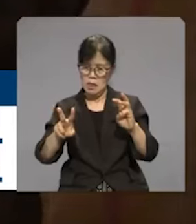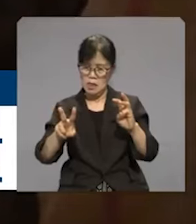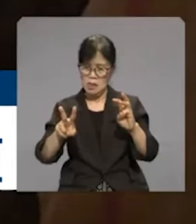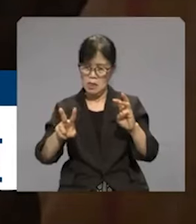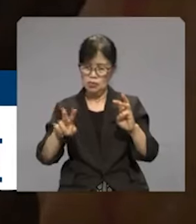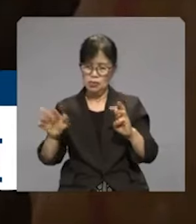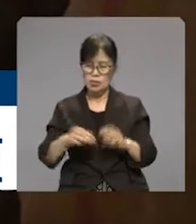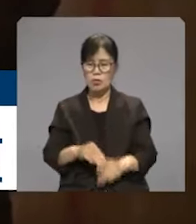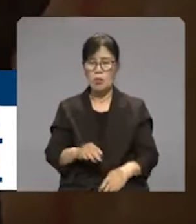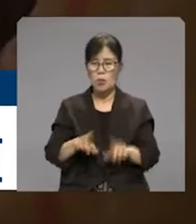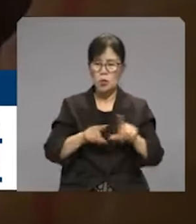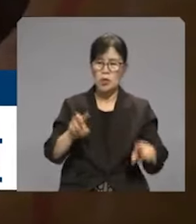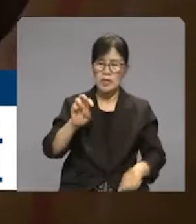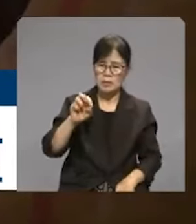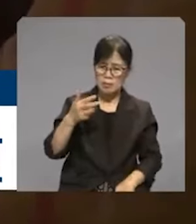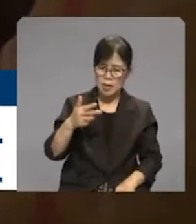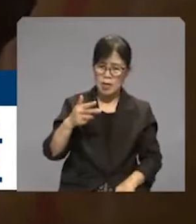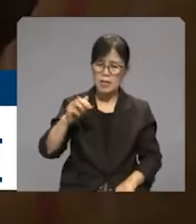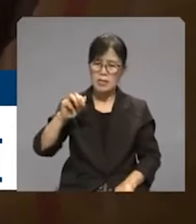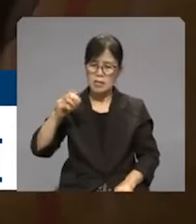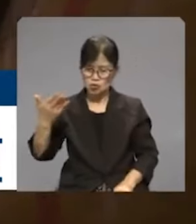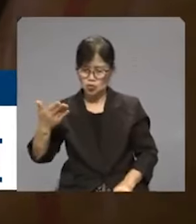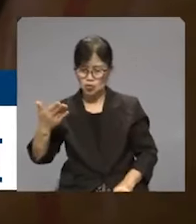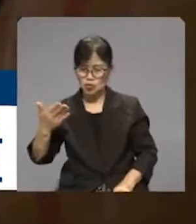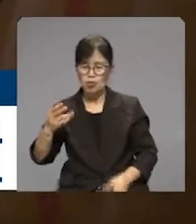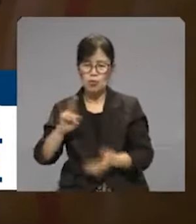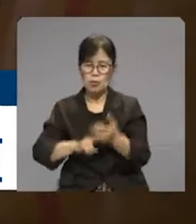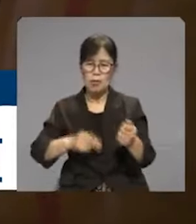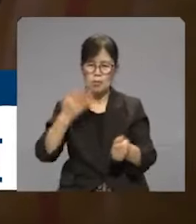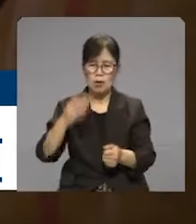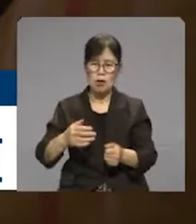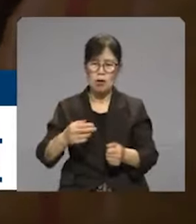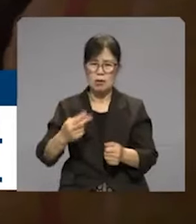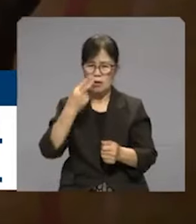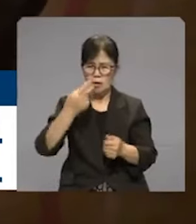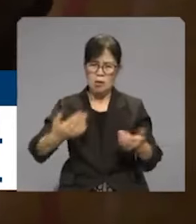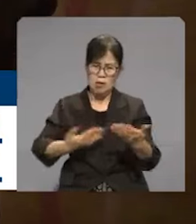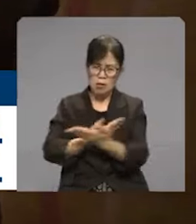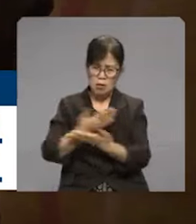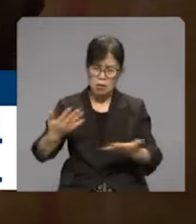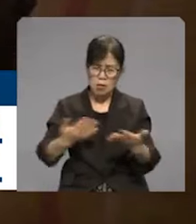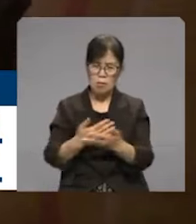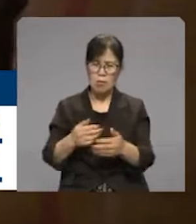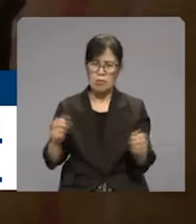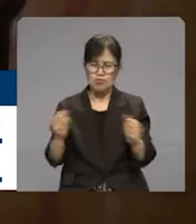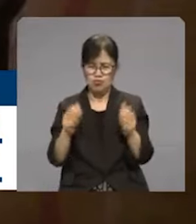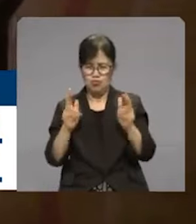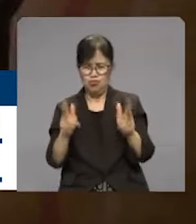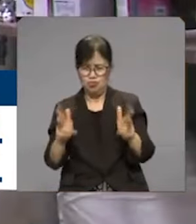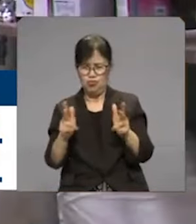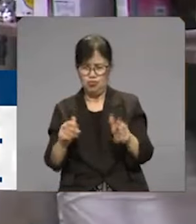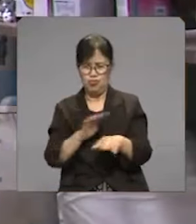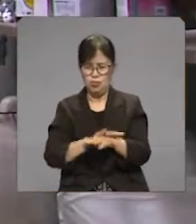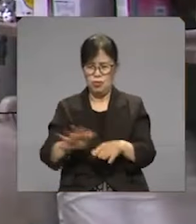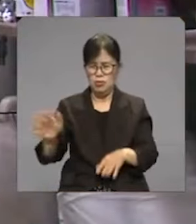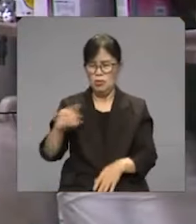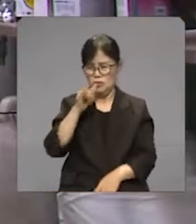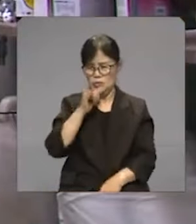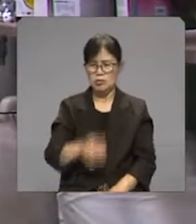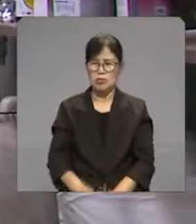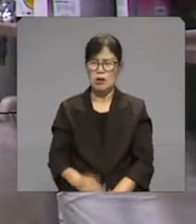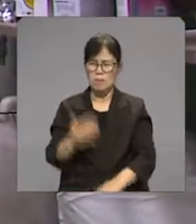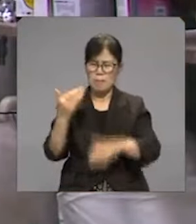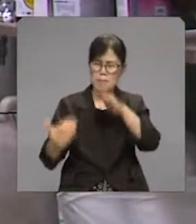31일인데 우리는 28일에서 29일이면 나가요, 출하가. 이게 이제 환기 시스템이라든지 그렇지. 냉난방 시스템이 잘 돼 그렇죠.